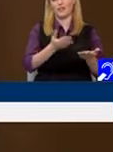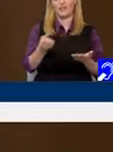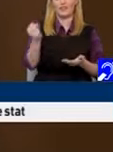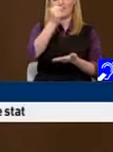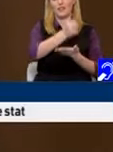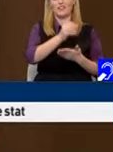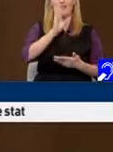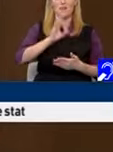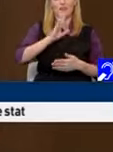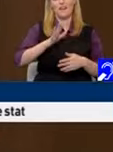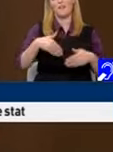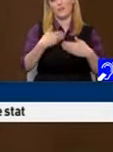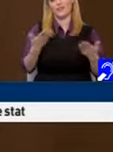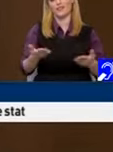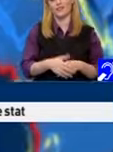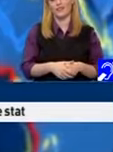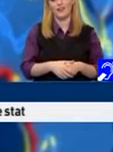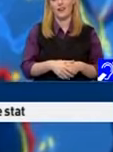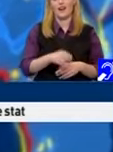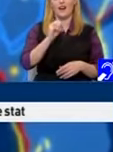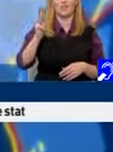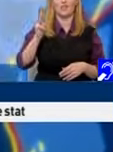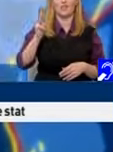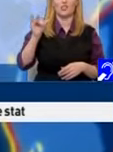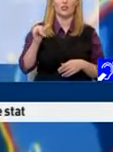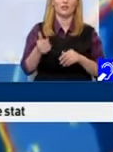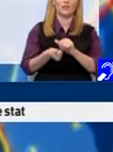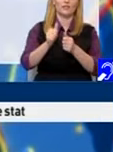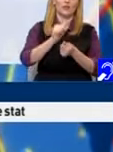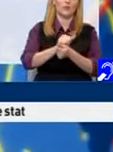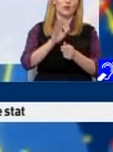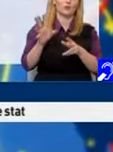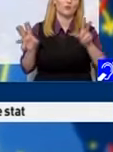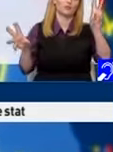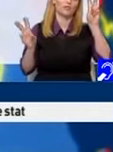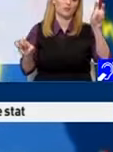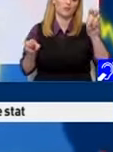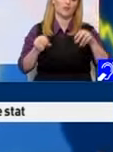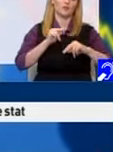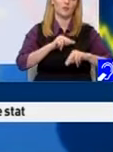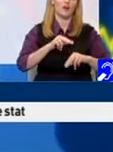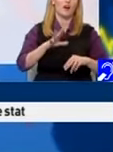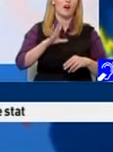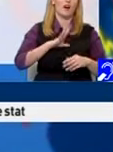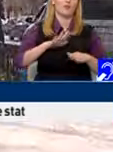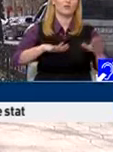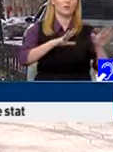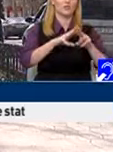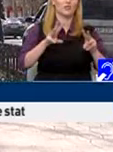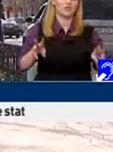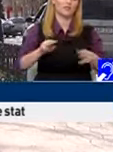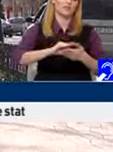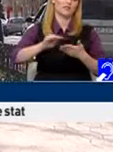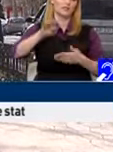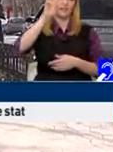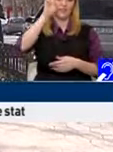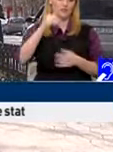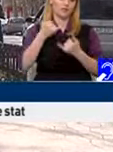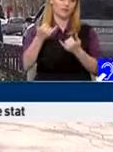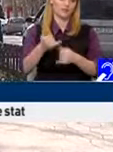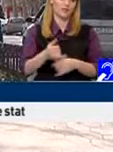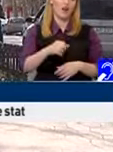felicitări. Între timp, la justiție, Nicolae Ieșanu a schimbat denumirea funcției din viceministru în secretar de stat. Iar Lilian